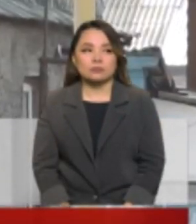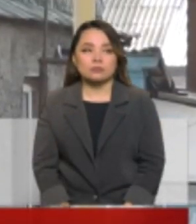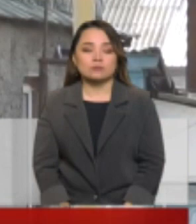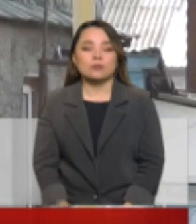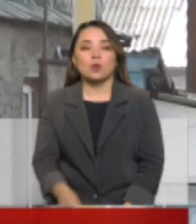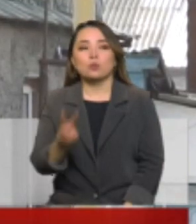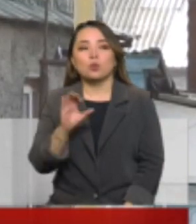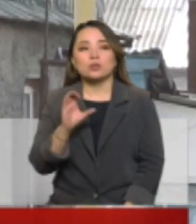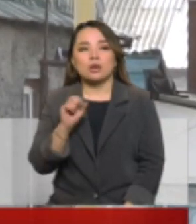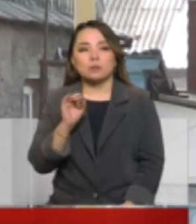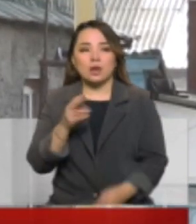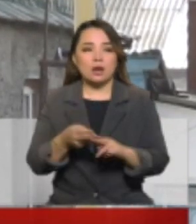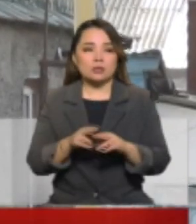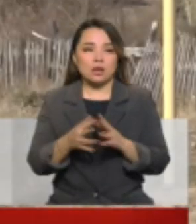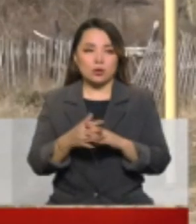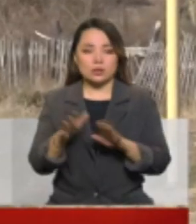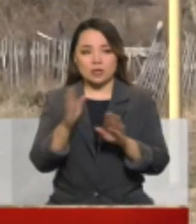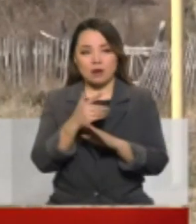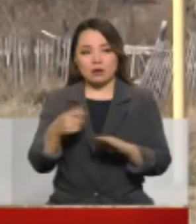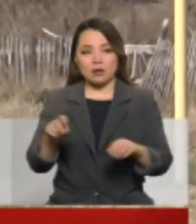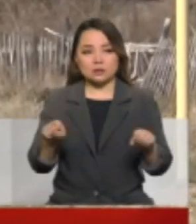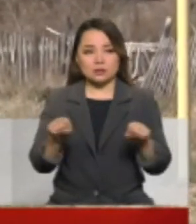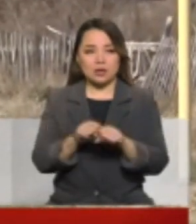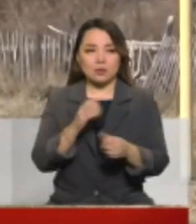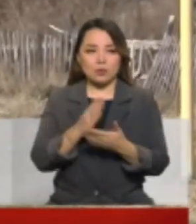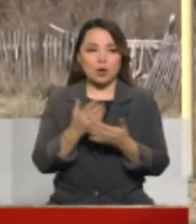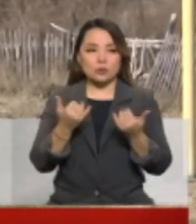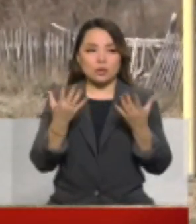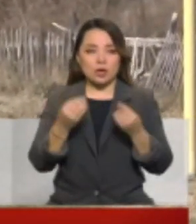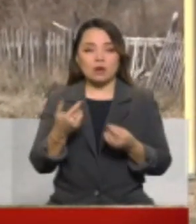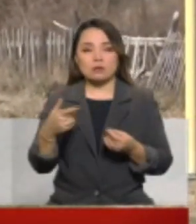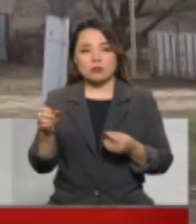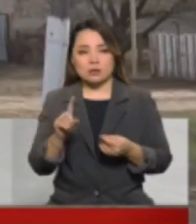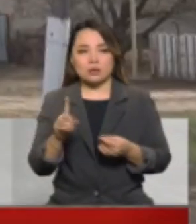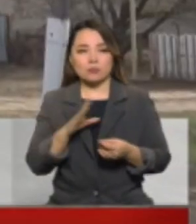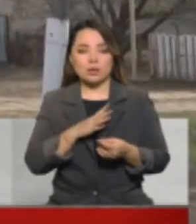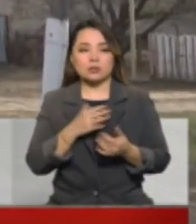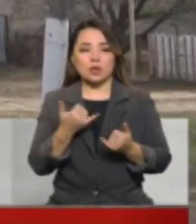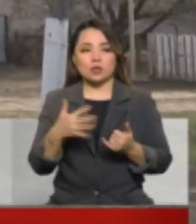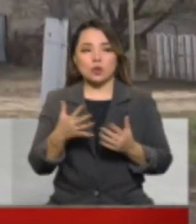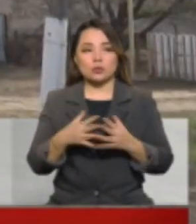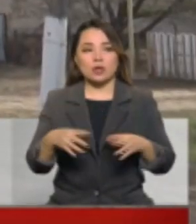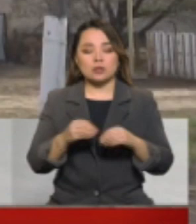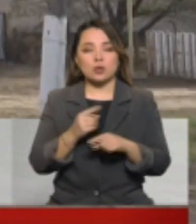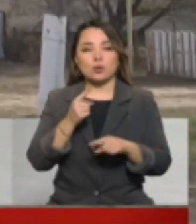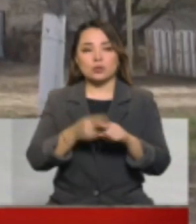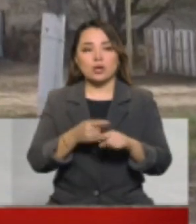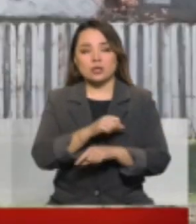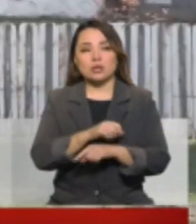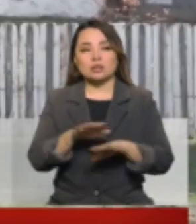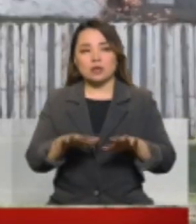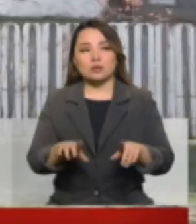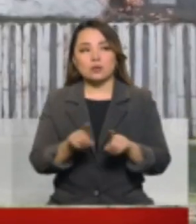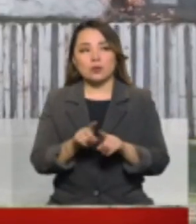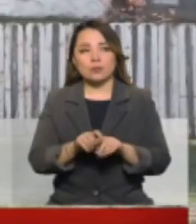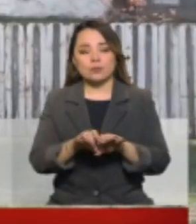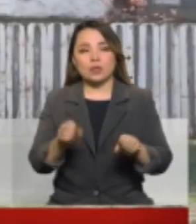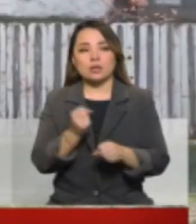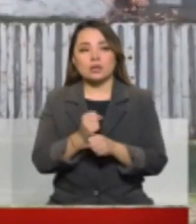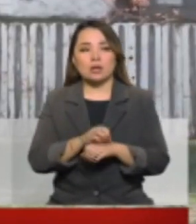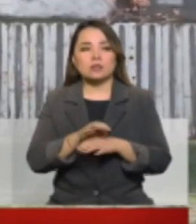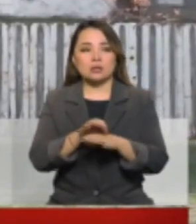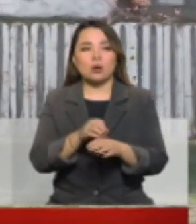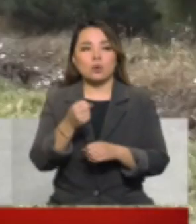Ал Мұсабек ауылының өзіне жақында табиғи газ тартылды. Қазірдің өзінде көгілдір отынға 50 шаңырақ қосылып, қалғаны шетен ауласына құбыр тартып